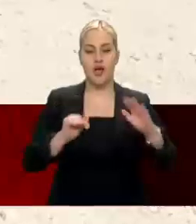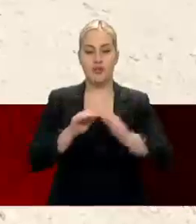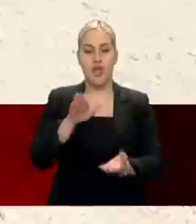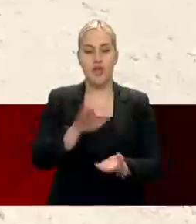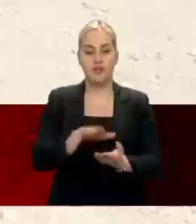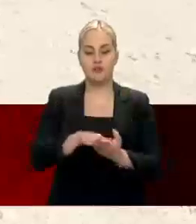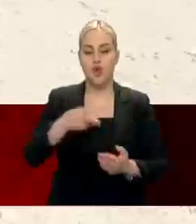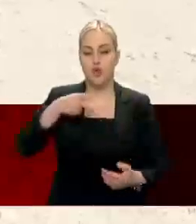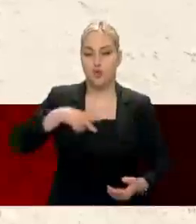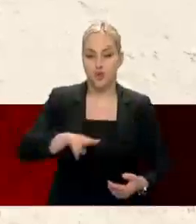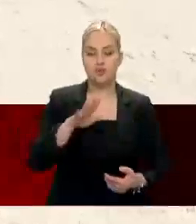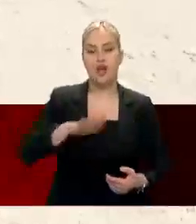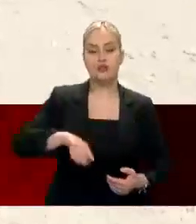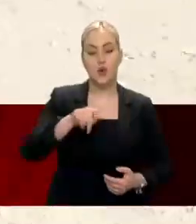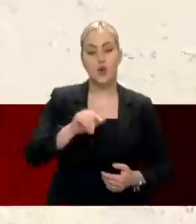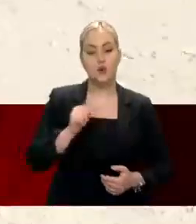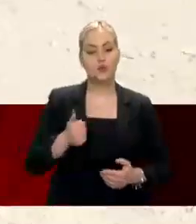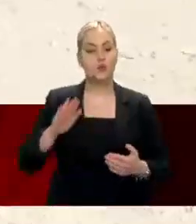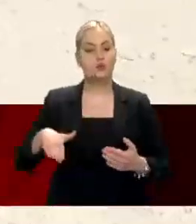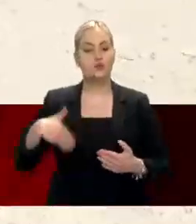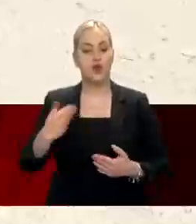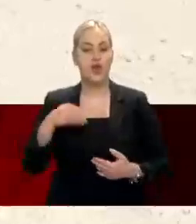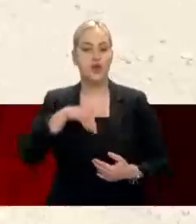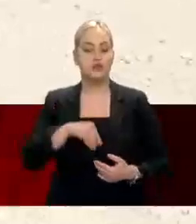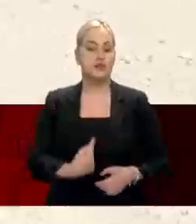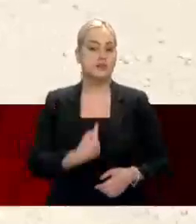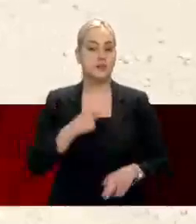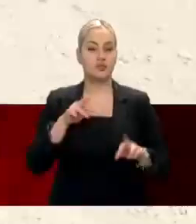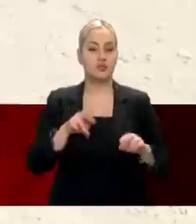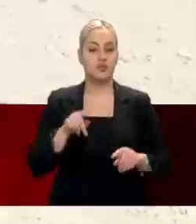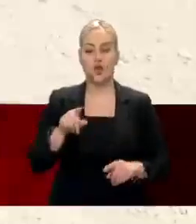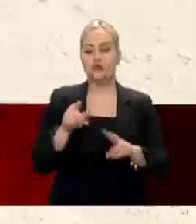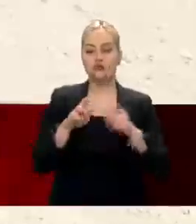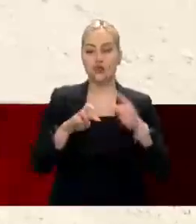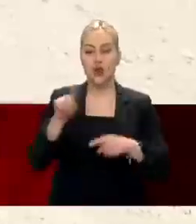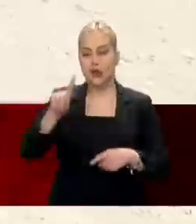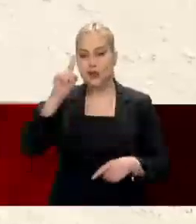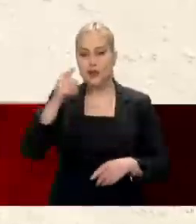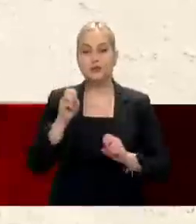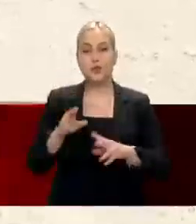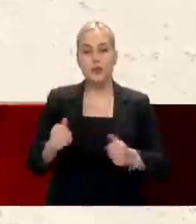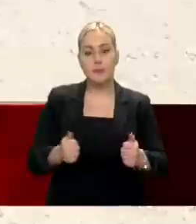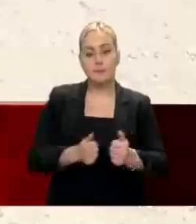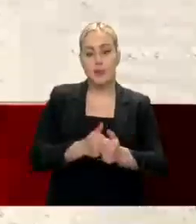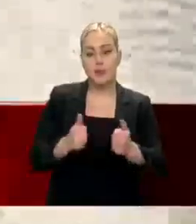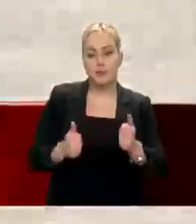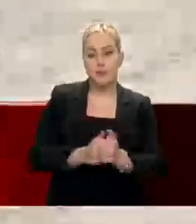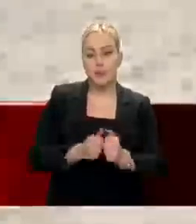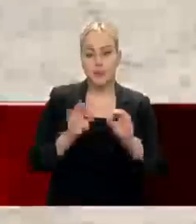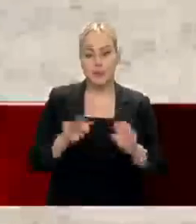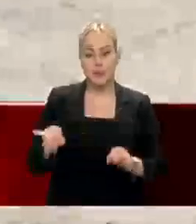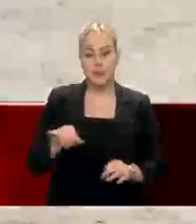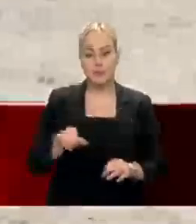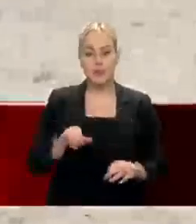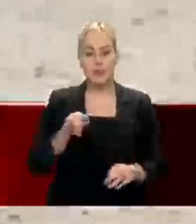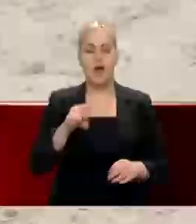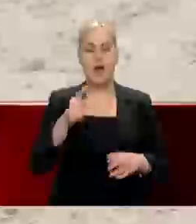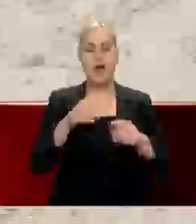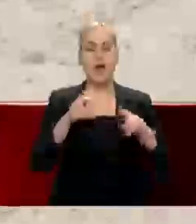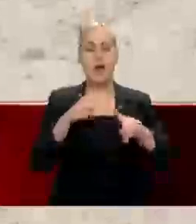Yoldaşı her şeyi o günden sonra sanki böyle içine doğmuş gibi bir an olsun Çınar'ı yalnız bırakmıyor sürekli onun yanında koyu bir